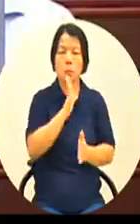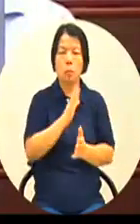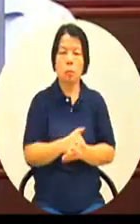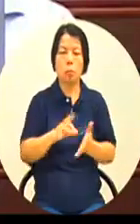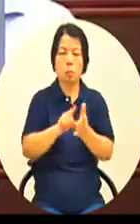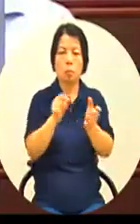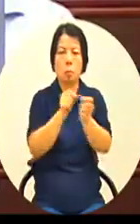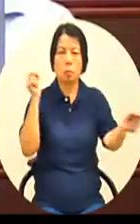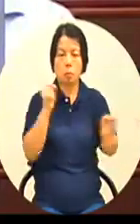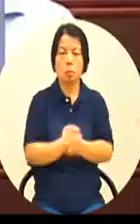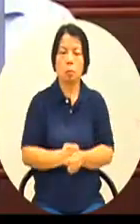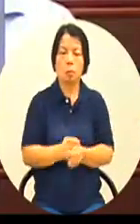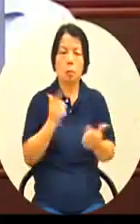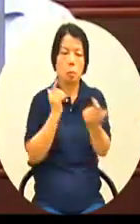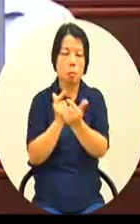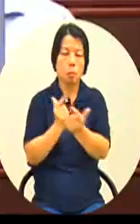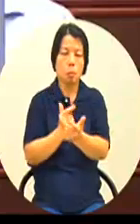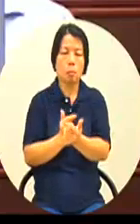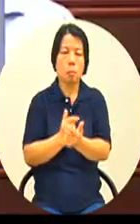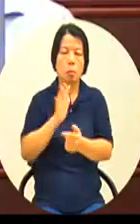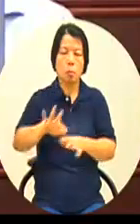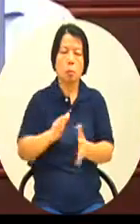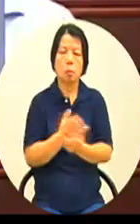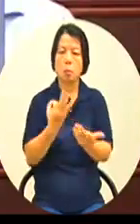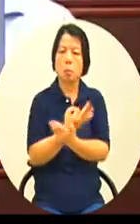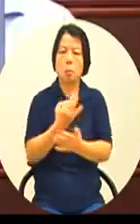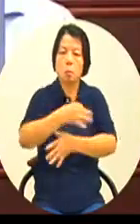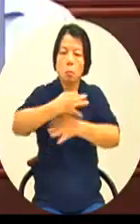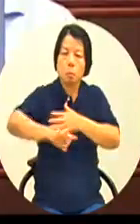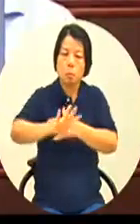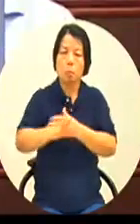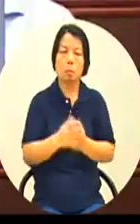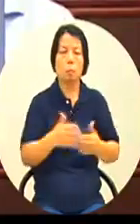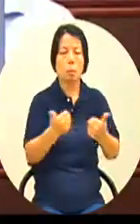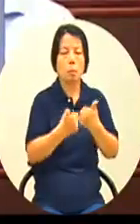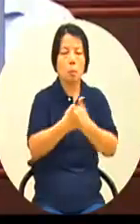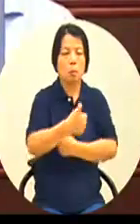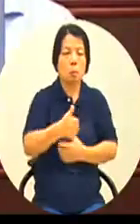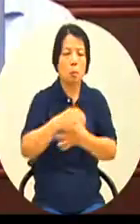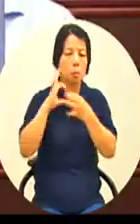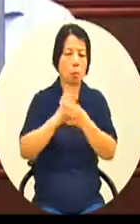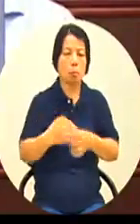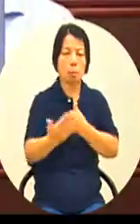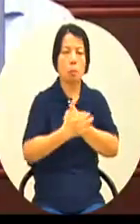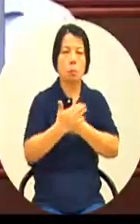期的在配合。那如果有不足的地方，我们也希望议员持续给我们指正。